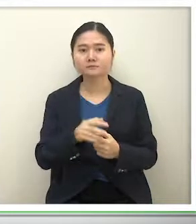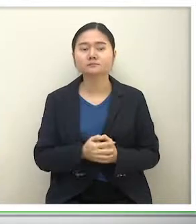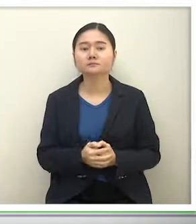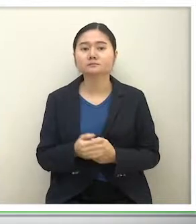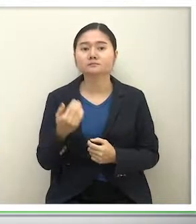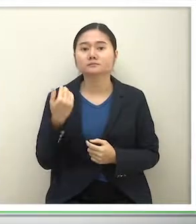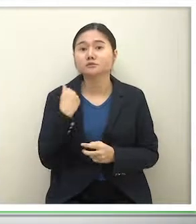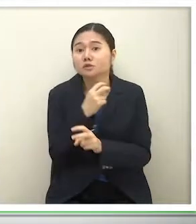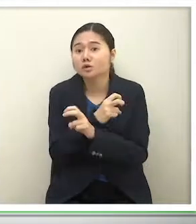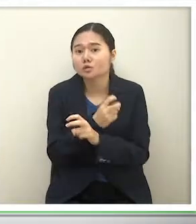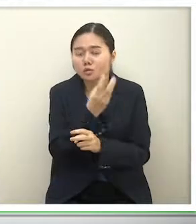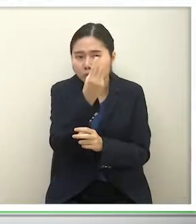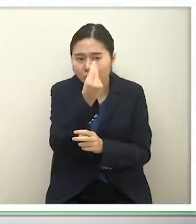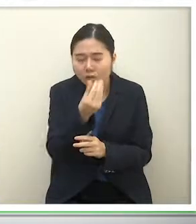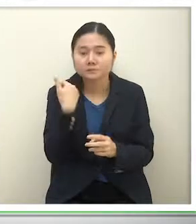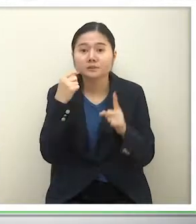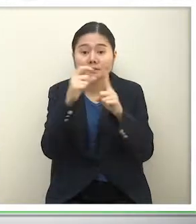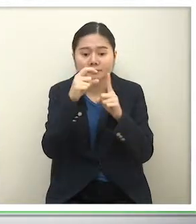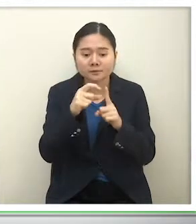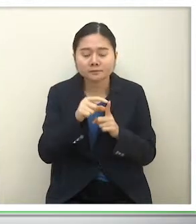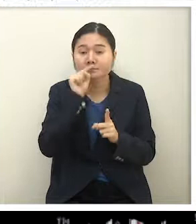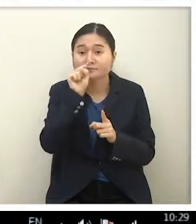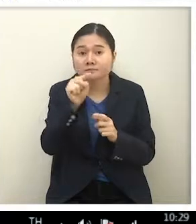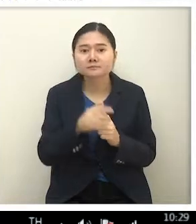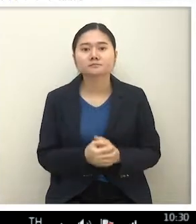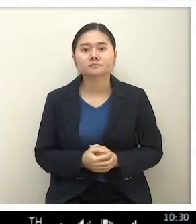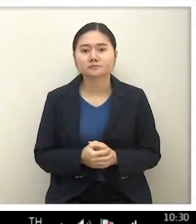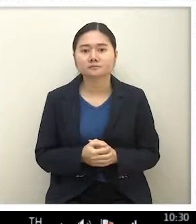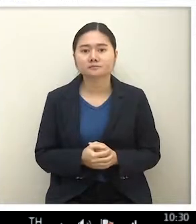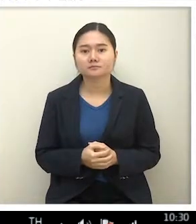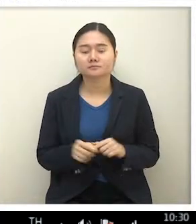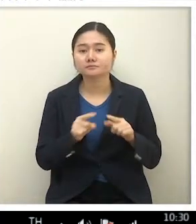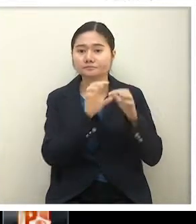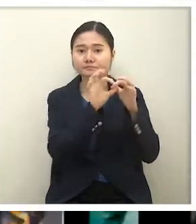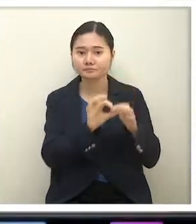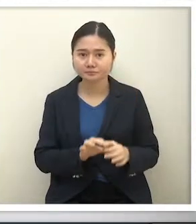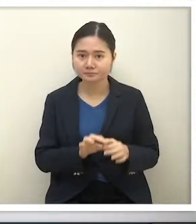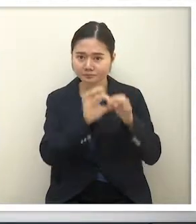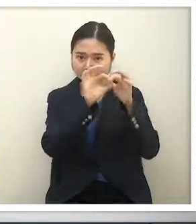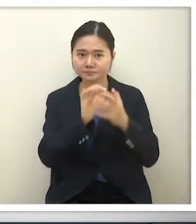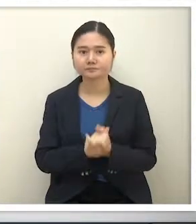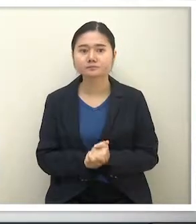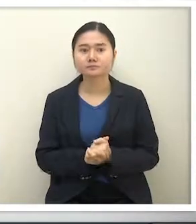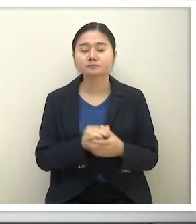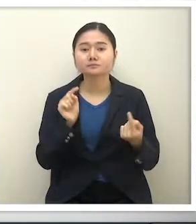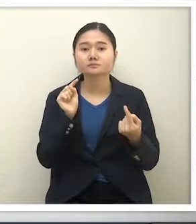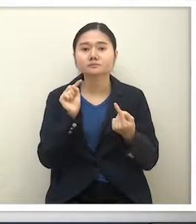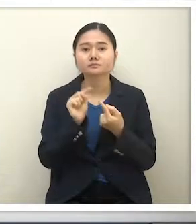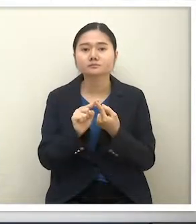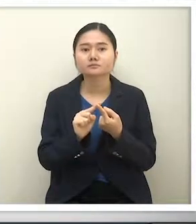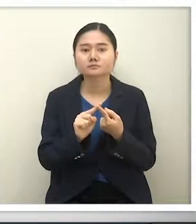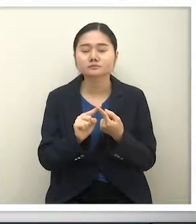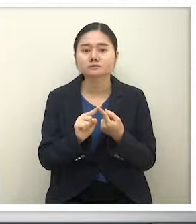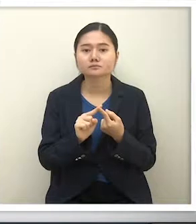รามีกี่บนมันก็จะมีชุดคำสั่งซึ่งมันก็จะเกี่ยวข้องกับตัวนี้ตัวคีย์เฟรมตรงนี้แ